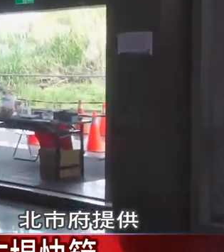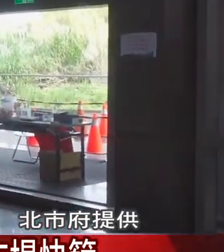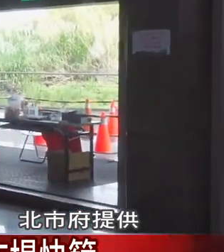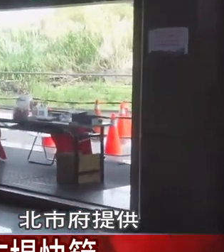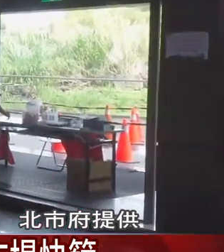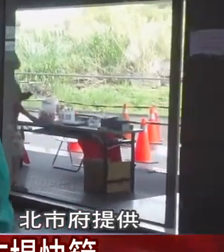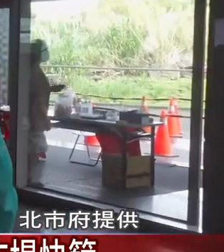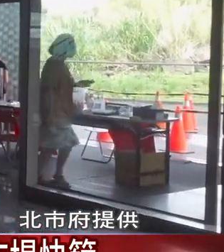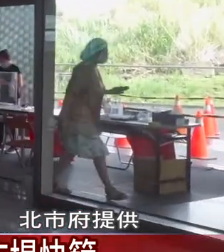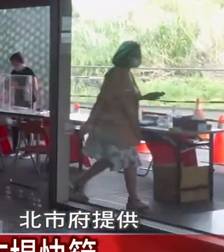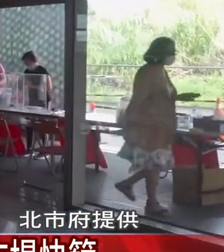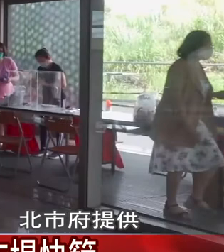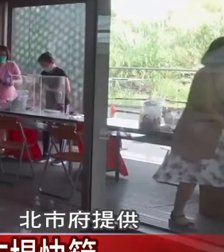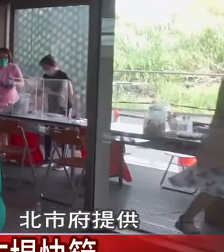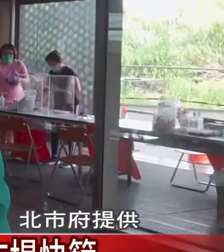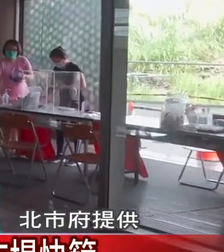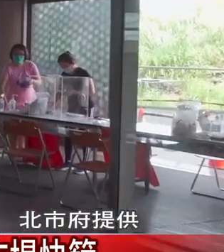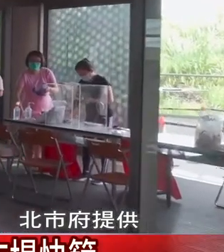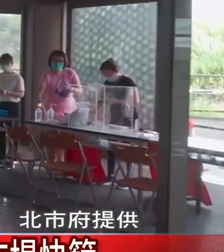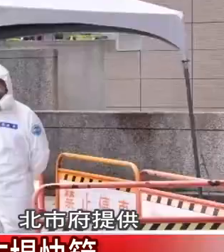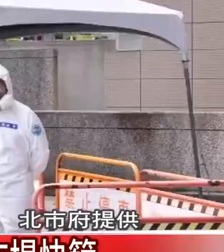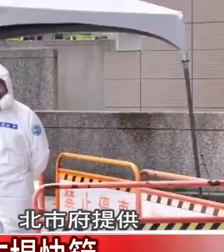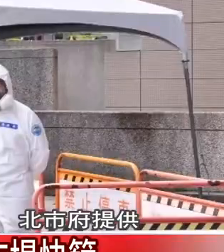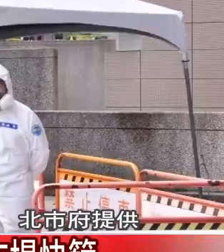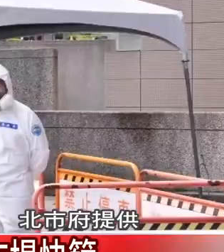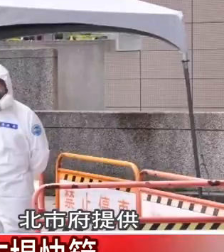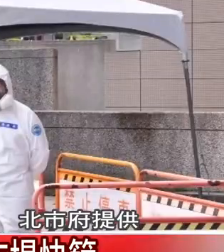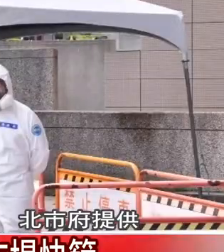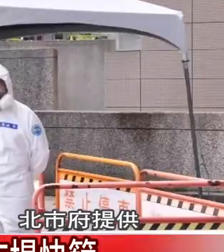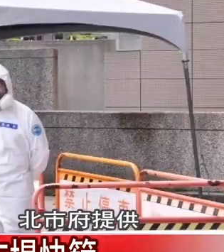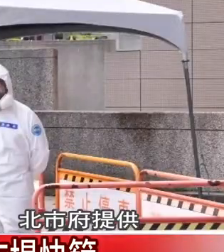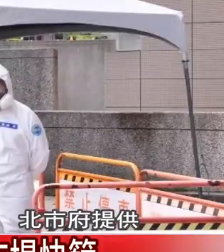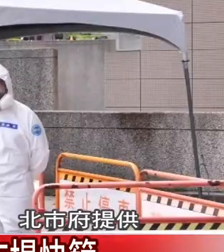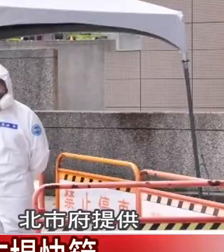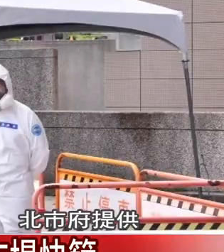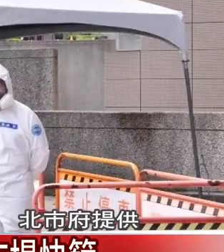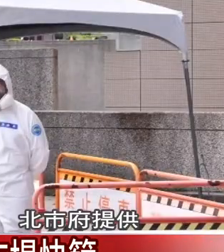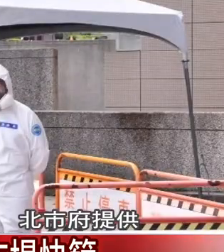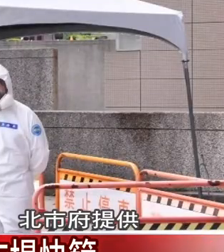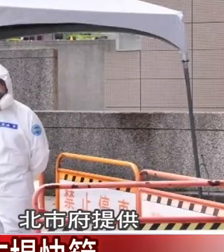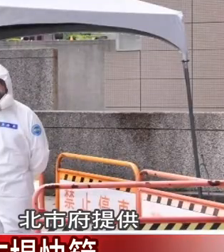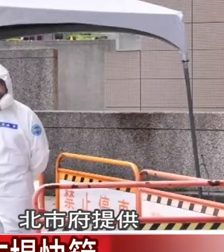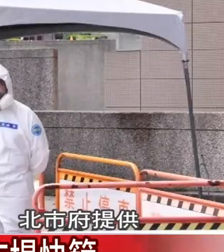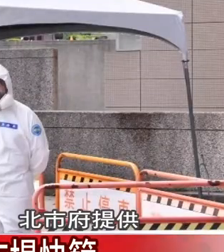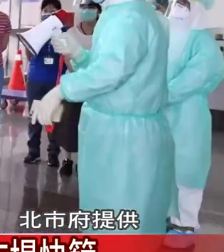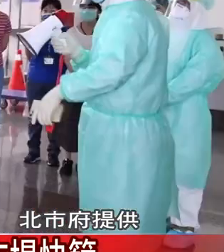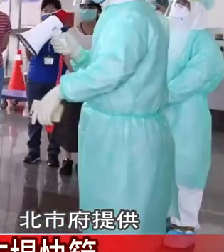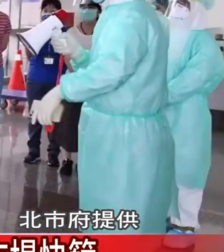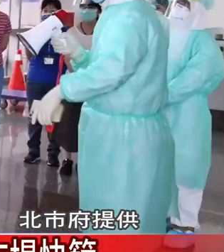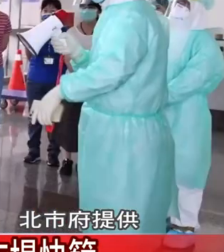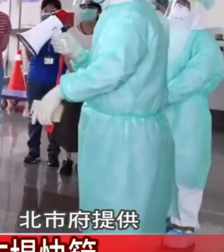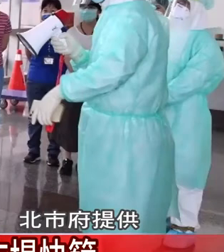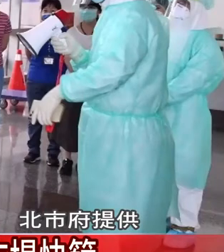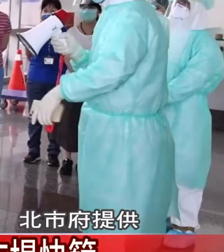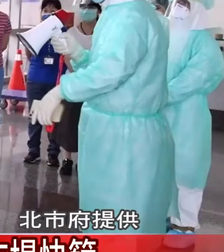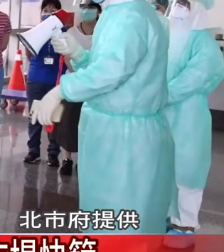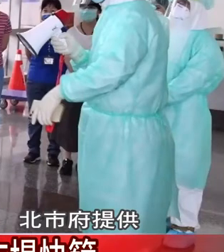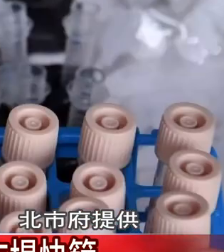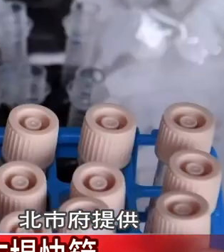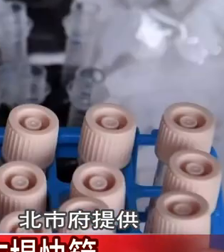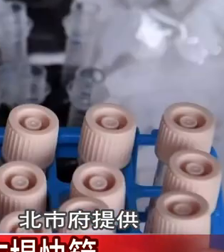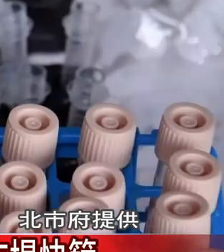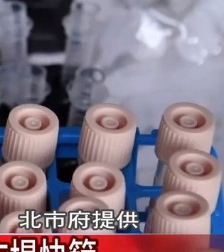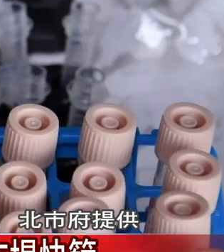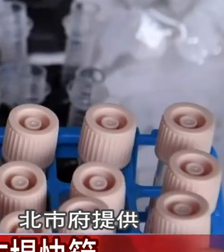你的名册，也就是说像文化大学它就是把它名册造好，然后我们要把所有的条码标签全部都做